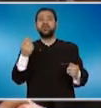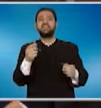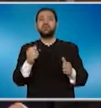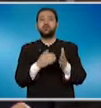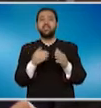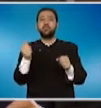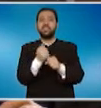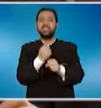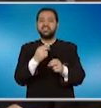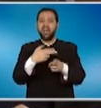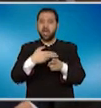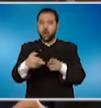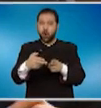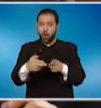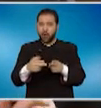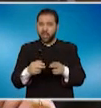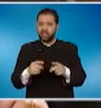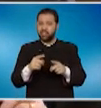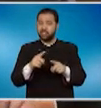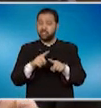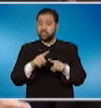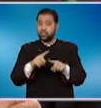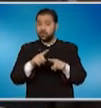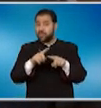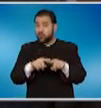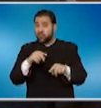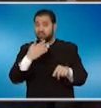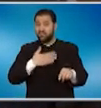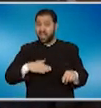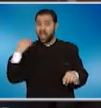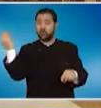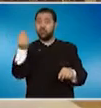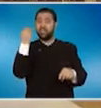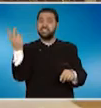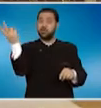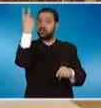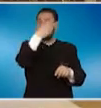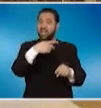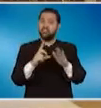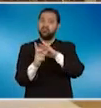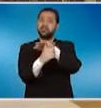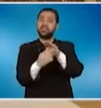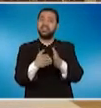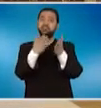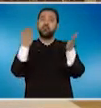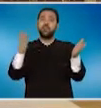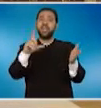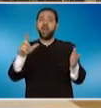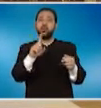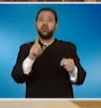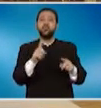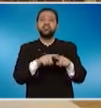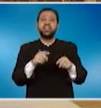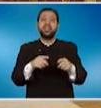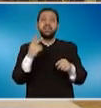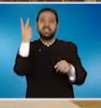chip cât mai fidel și în conformitate cu ceea ce intenționează Dumnezeu prin revelație, nu în conformitate cu ceea ce intenționez eu. Pentru că